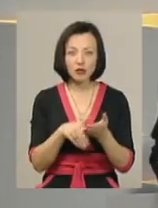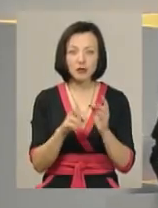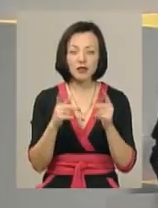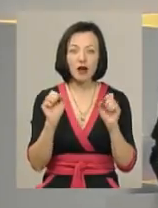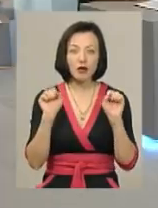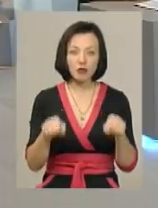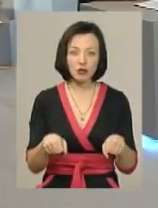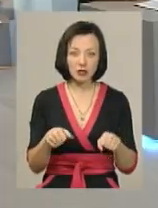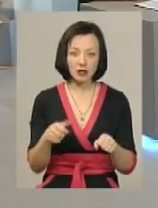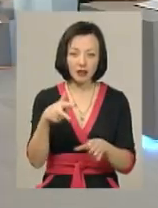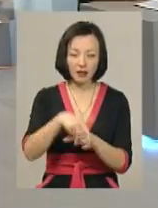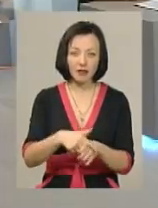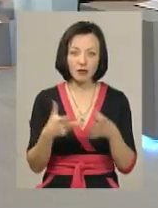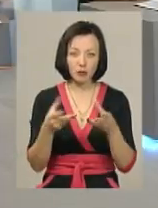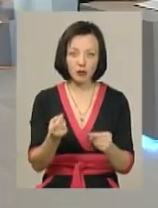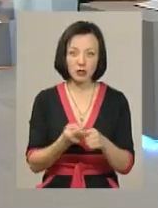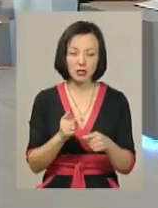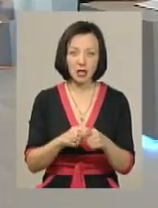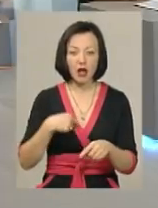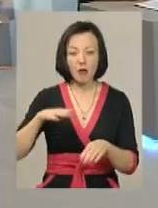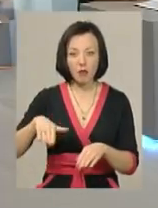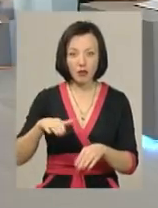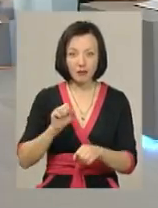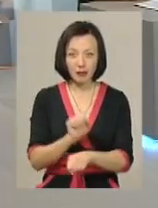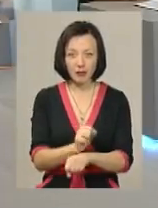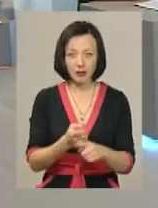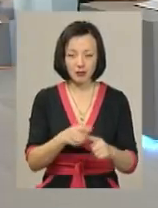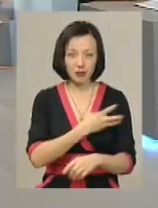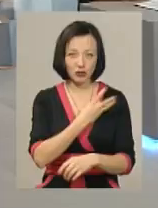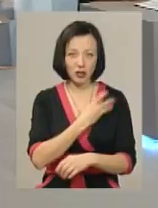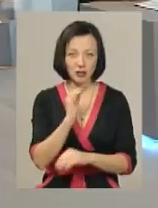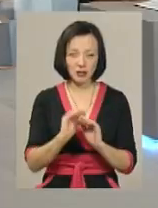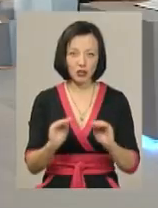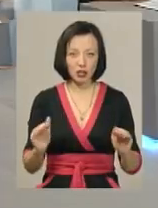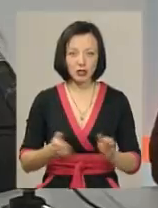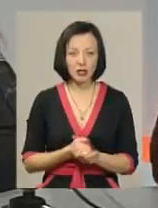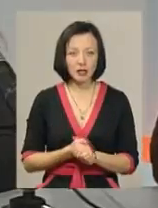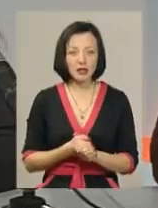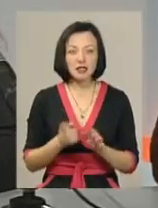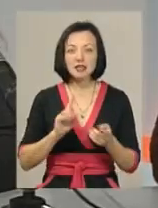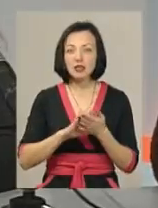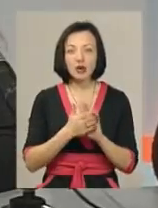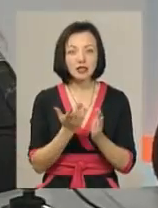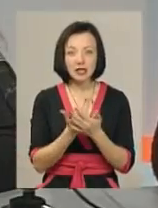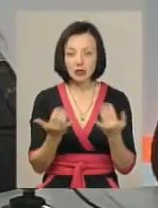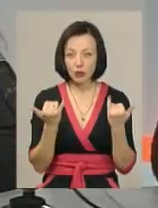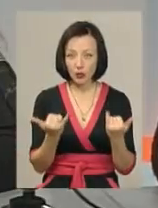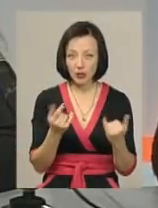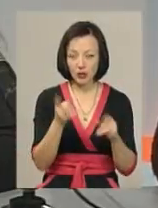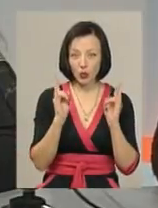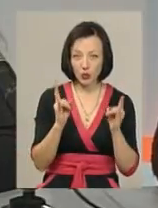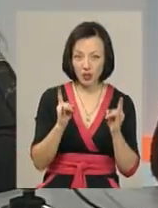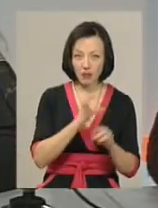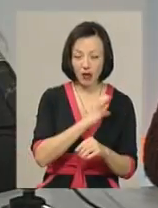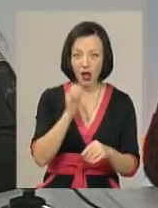можна надавити і вплинути на це тобто як потім пригальмувати ці бажання дитячі тому що ситуація різна сьогодні ти крутий